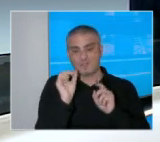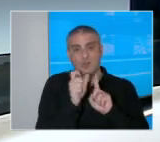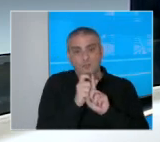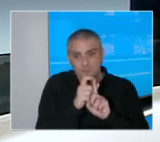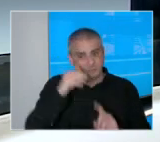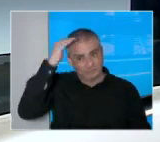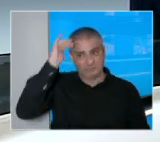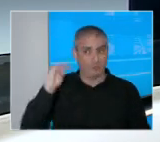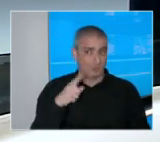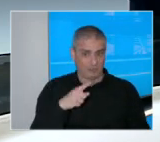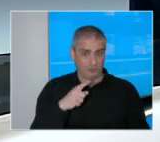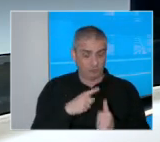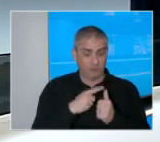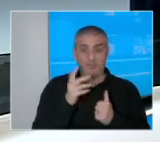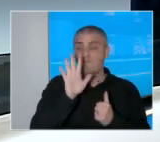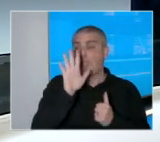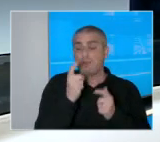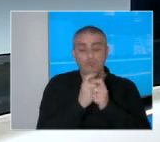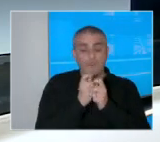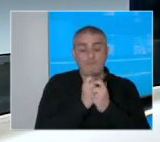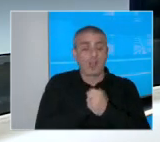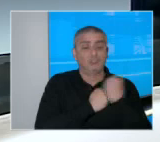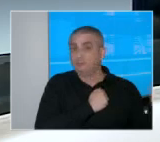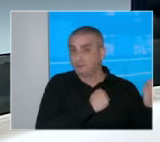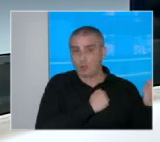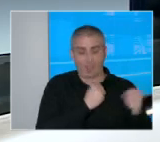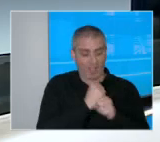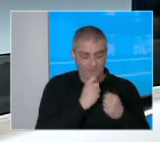זה סמוטריץ'. וחמש מפלגות בשמאל,